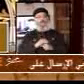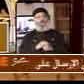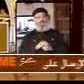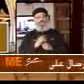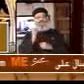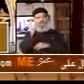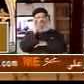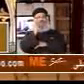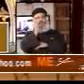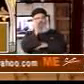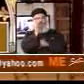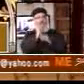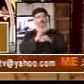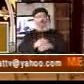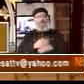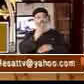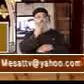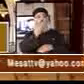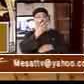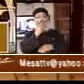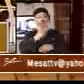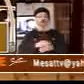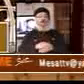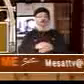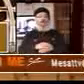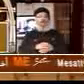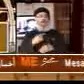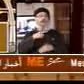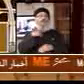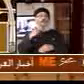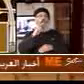الخردل، حبة الخردل حبة صغيرة جدا.